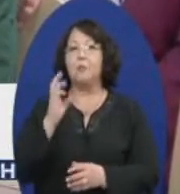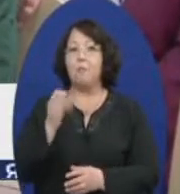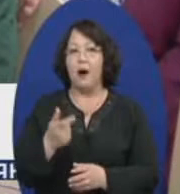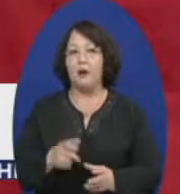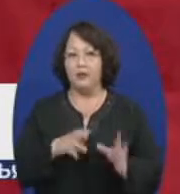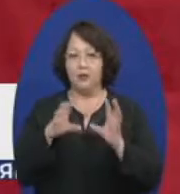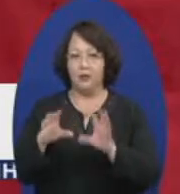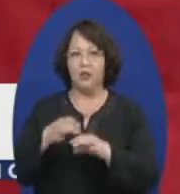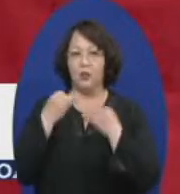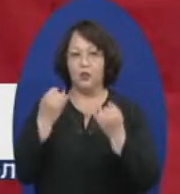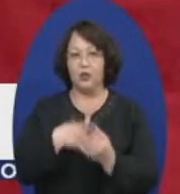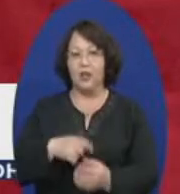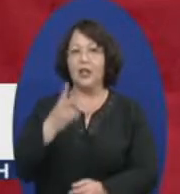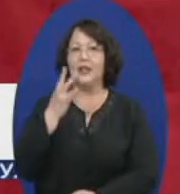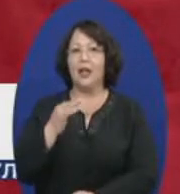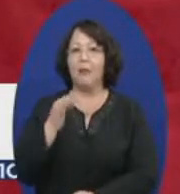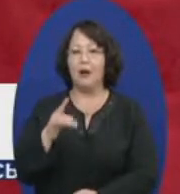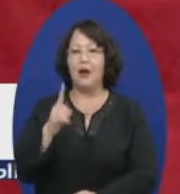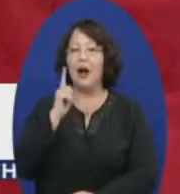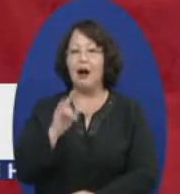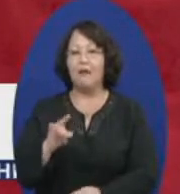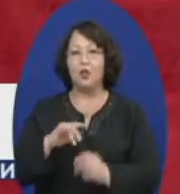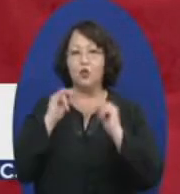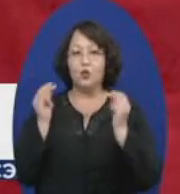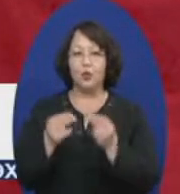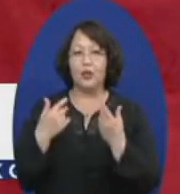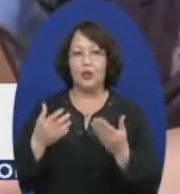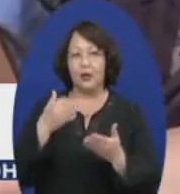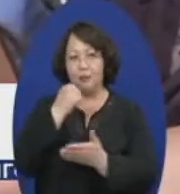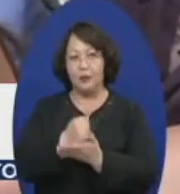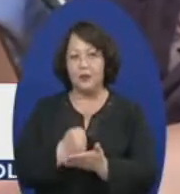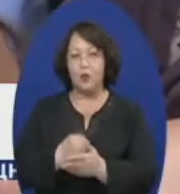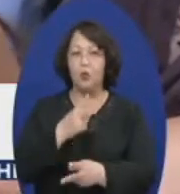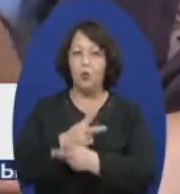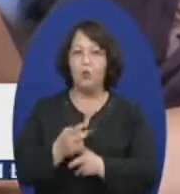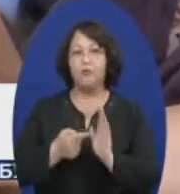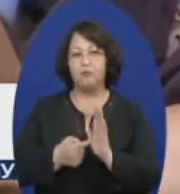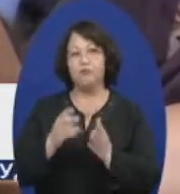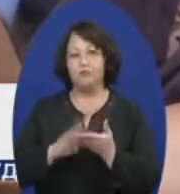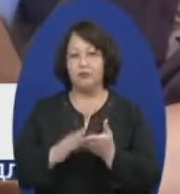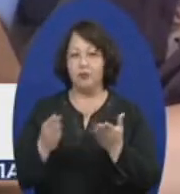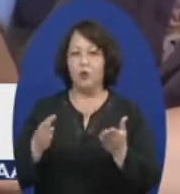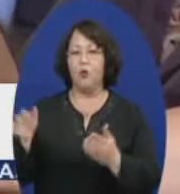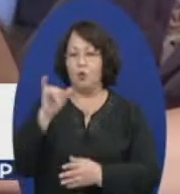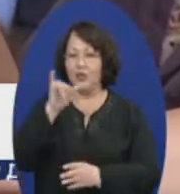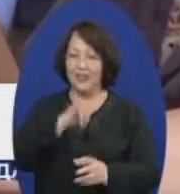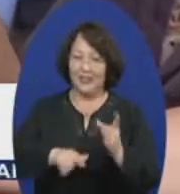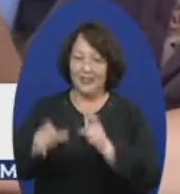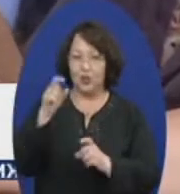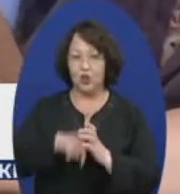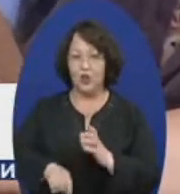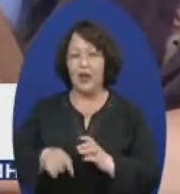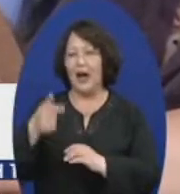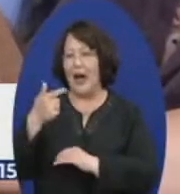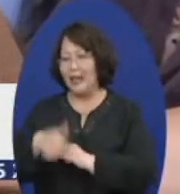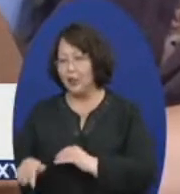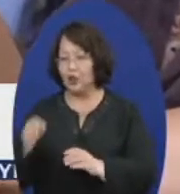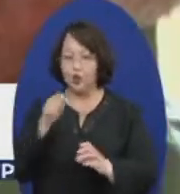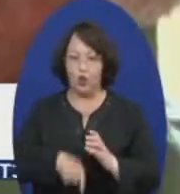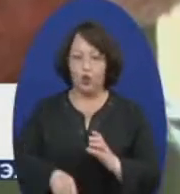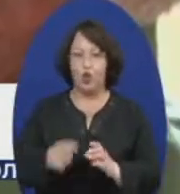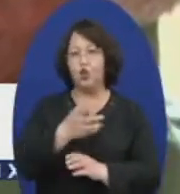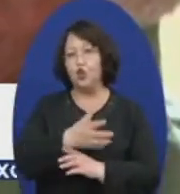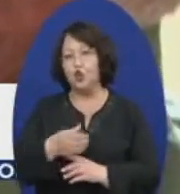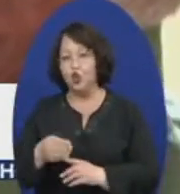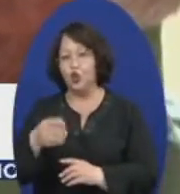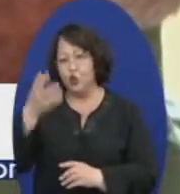хурлын гишүүд намар хаврын чуулганаар баталсан хууль тогтоомжийг танилцуулж, улс орны эдийн засгийг нөлөөлж байгаа гадаад дотоод хүчин зүйлс төр